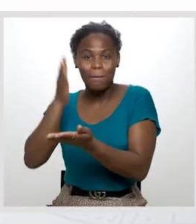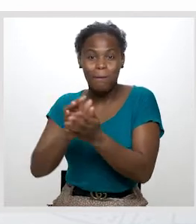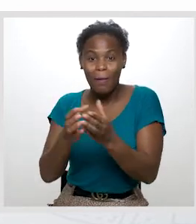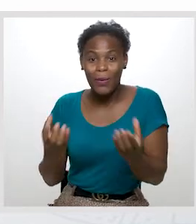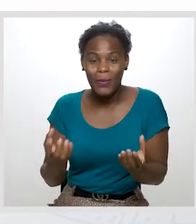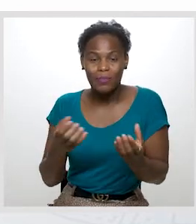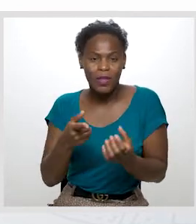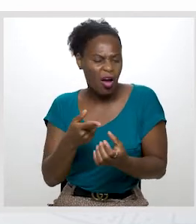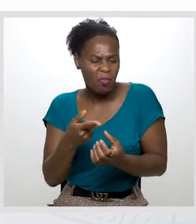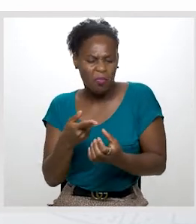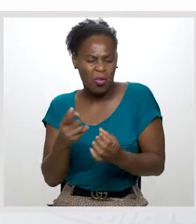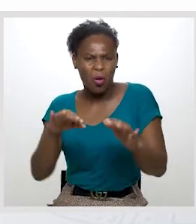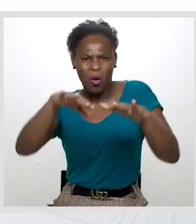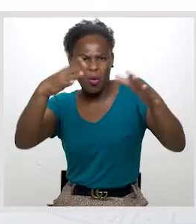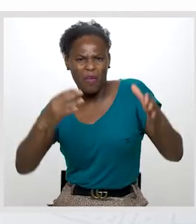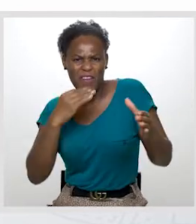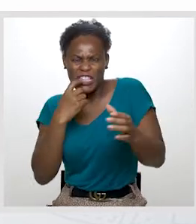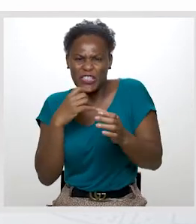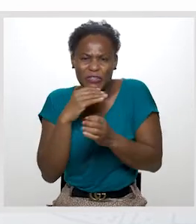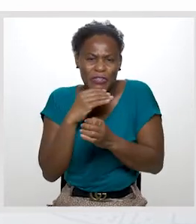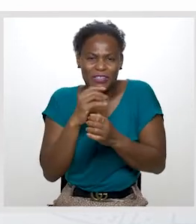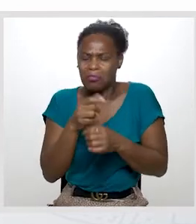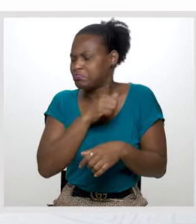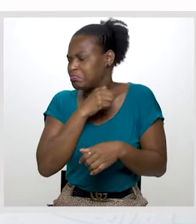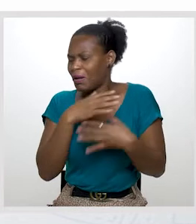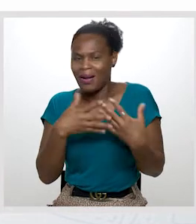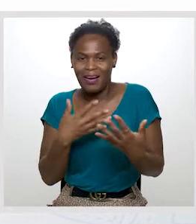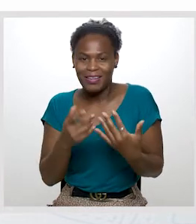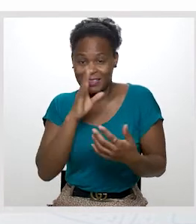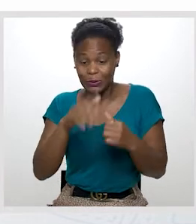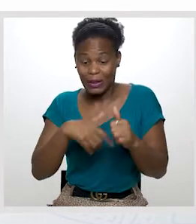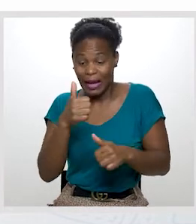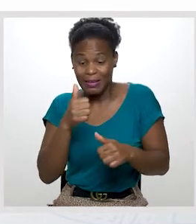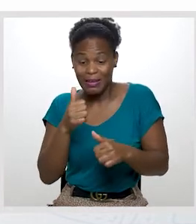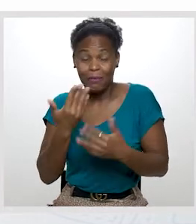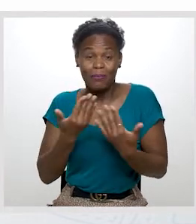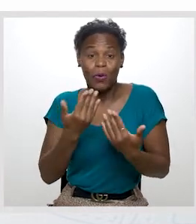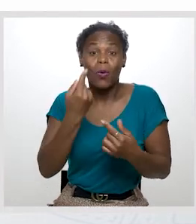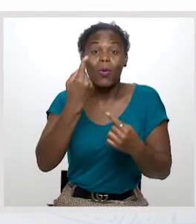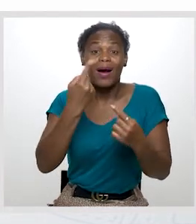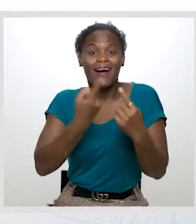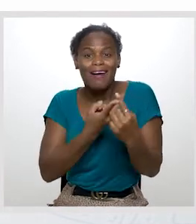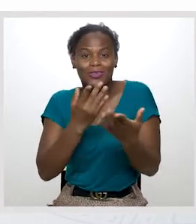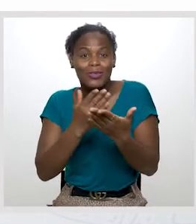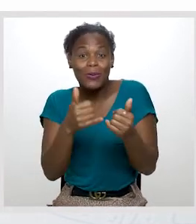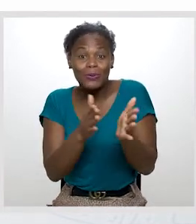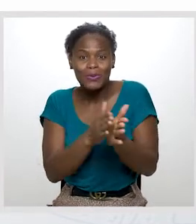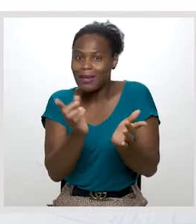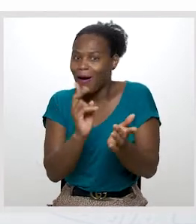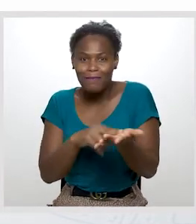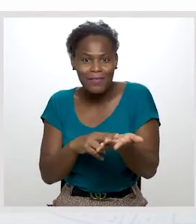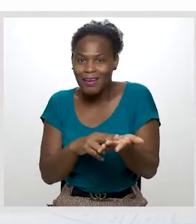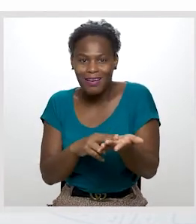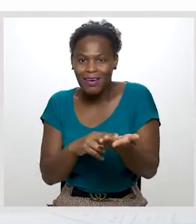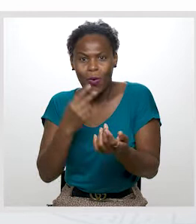cours en Antarctique, dans un igloo? N'importe quoi. Si on gagne, on part combien de temps? Une année scolaire